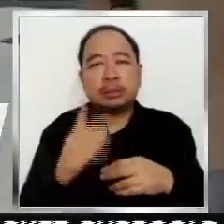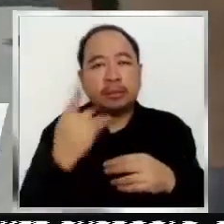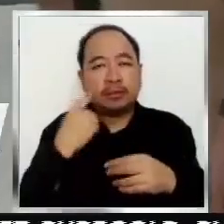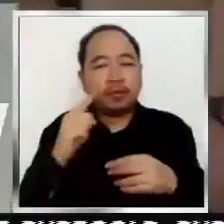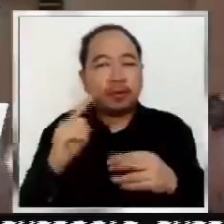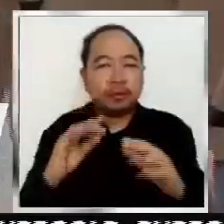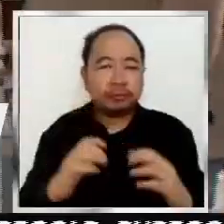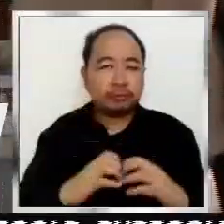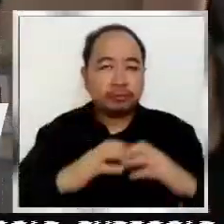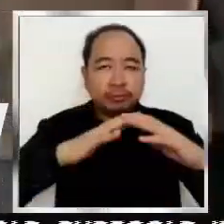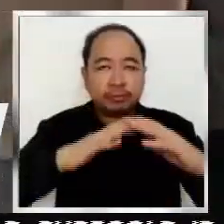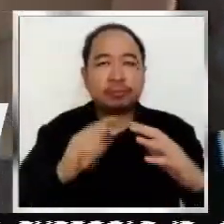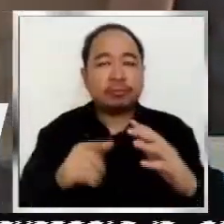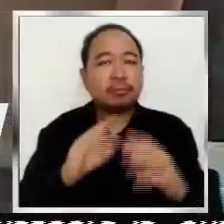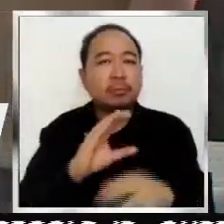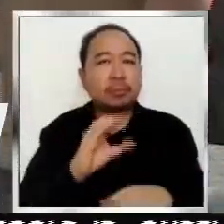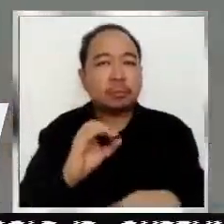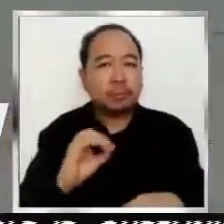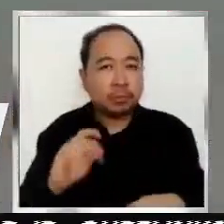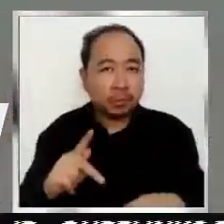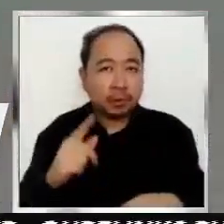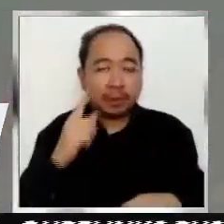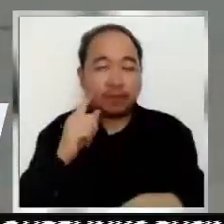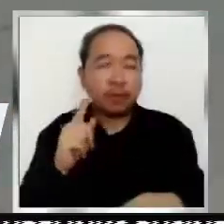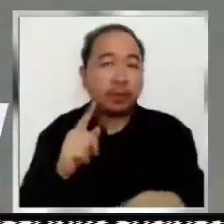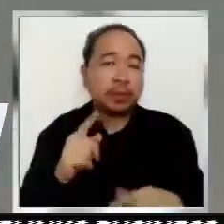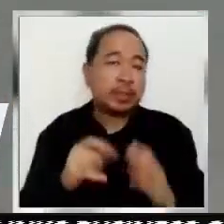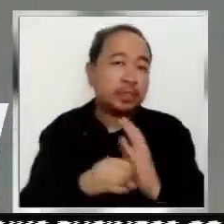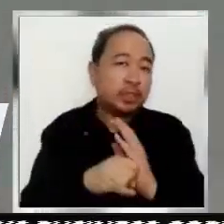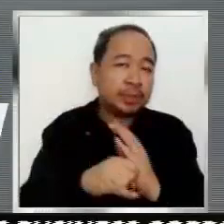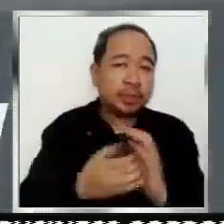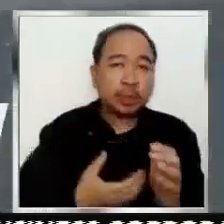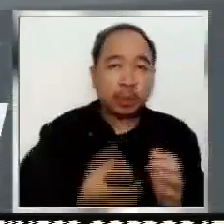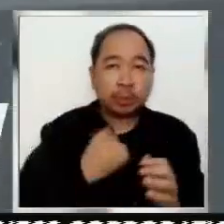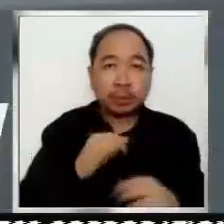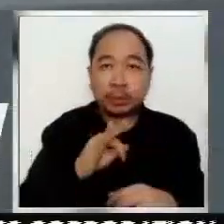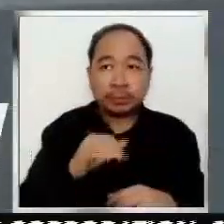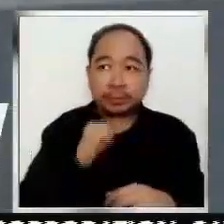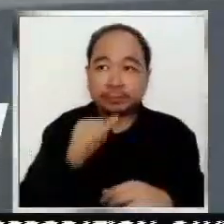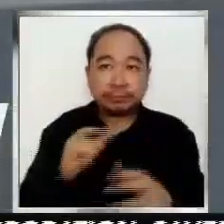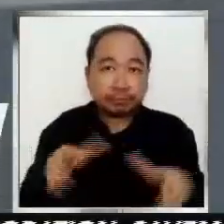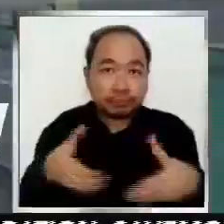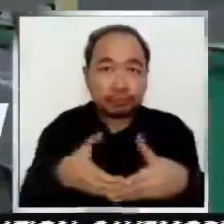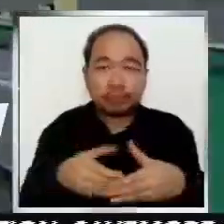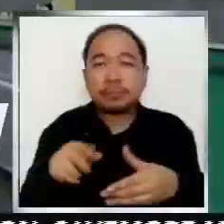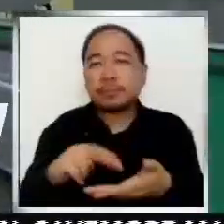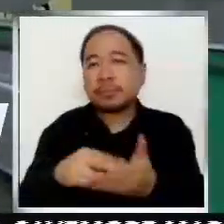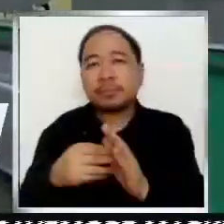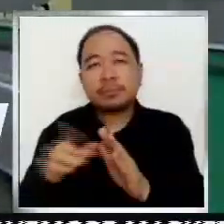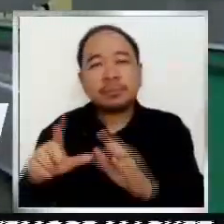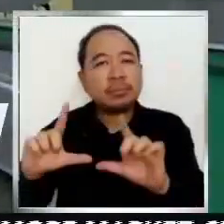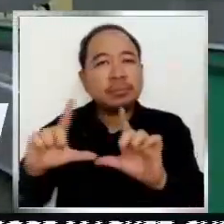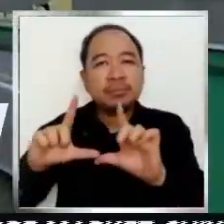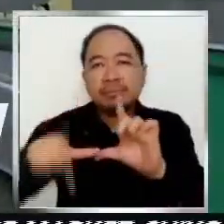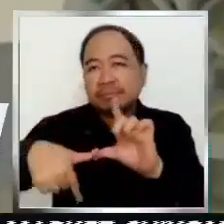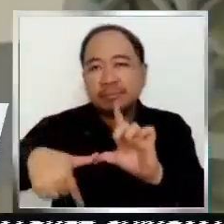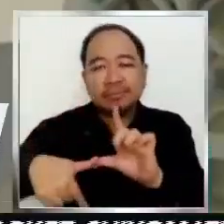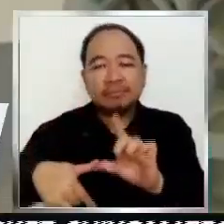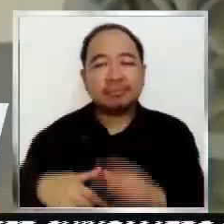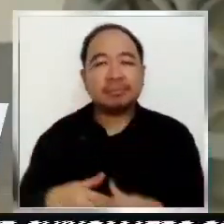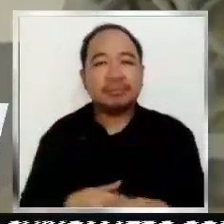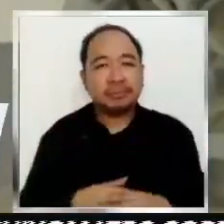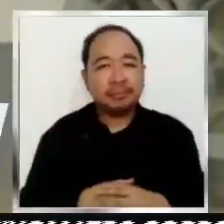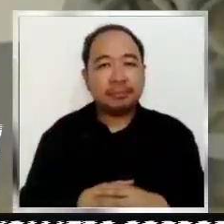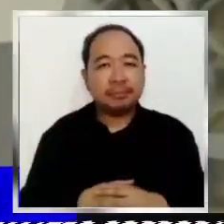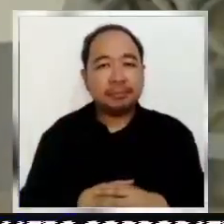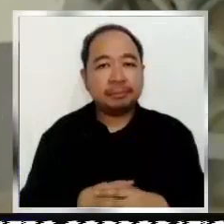bumuo ng kooperatiba ang mga jeepney operator. Kapag hindi sila nakapag-consolidate, mawawalan sila ng karapatang pumasada. Nadismaya tayo. Sinabi